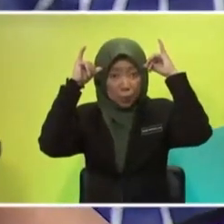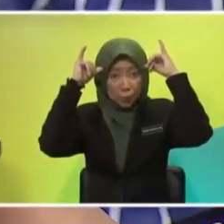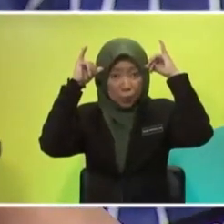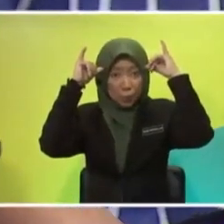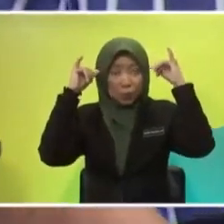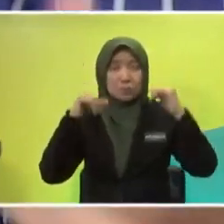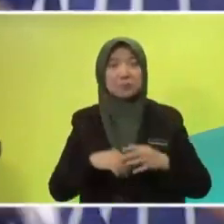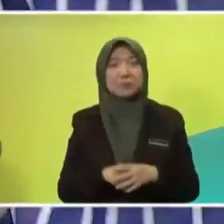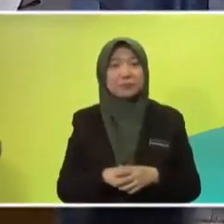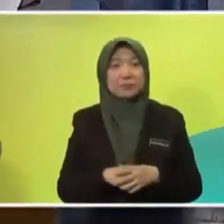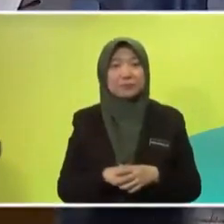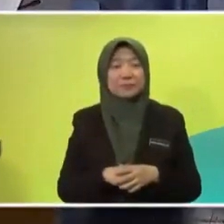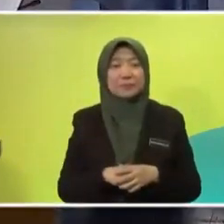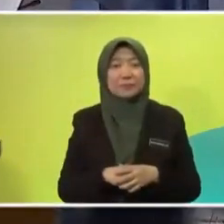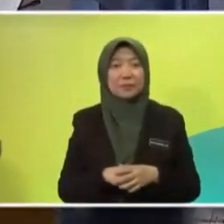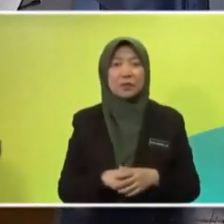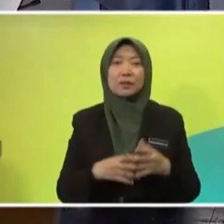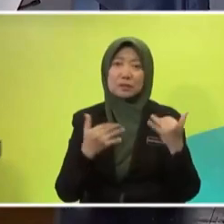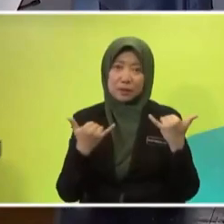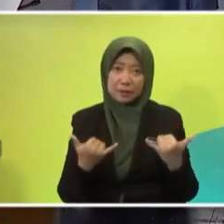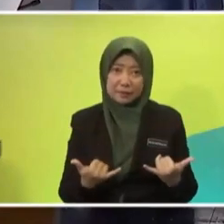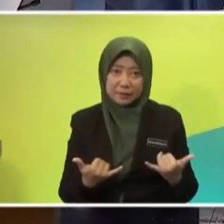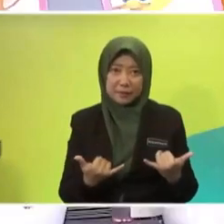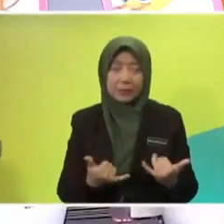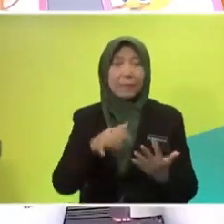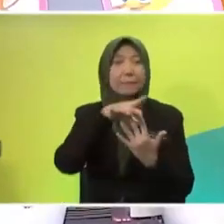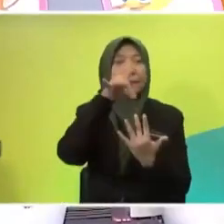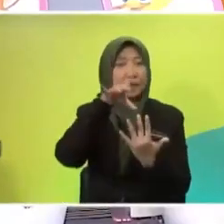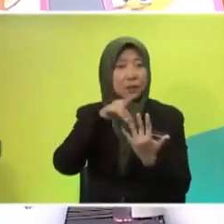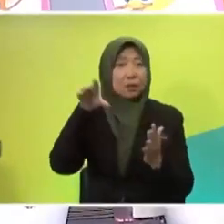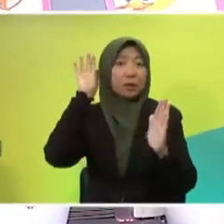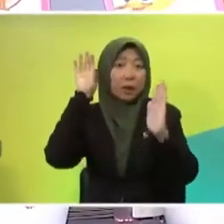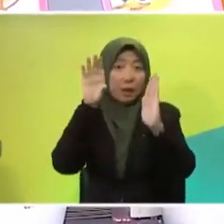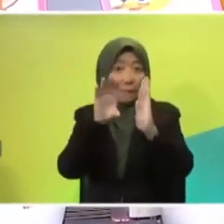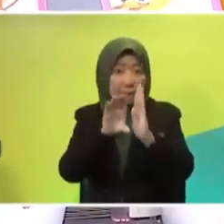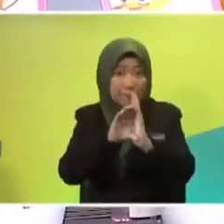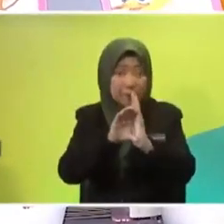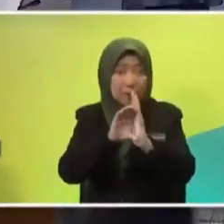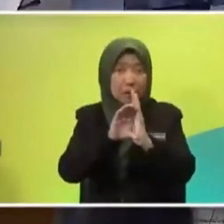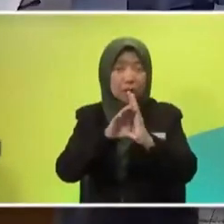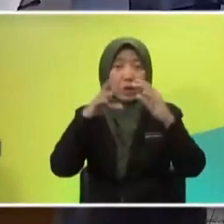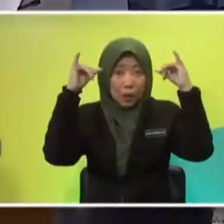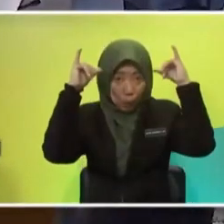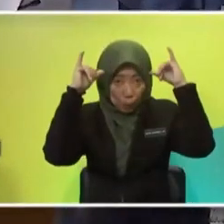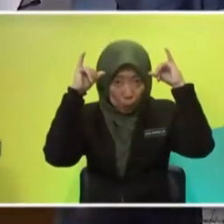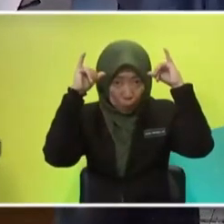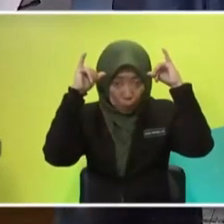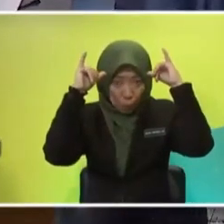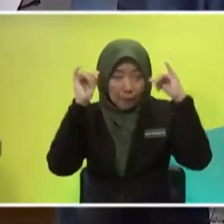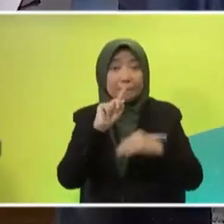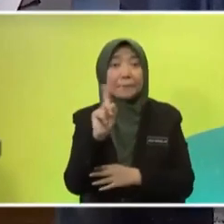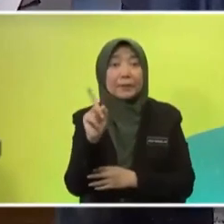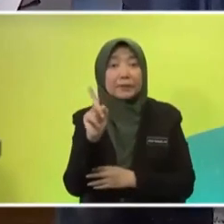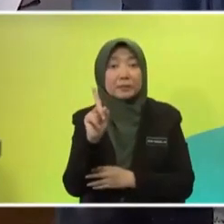Lembu. Okey, sekarang cikgu nak Kak Rina pilih gambar lembu. Kemudian pilih mana satu gambar